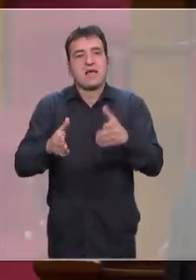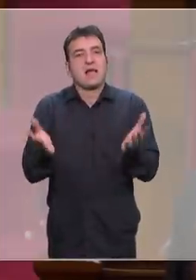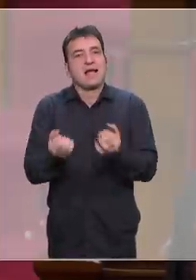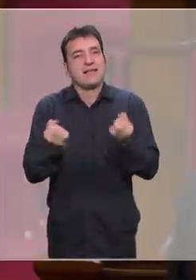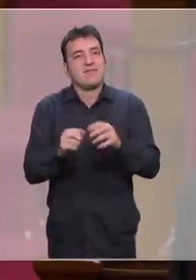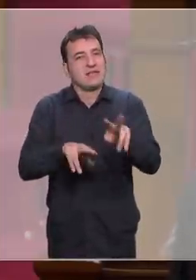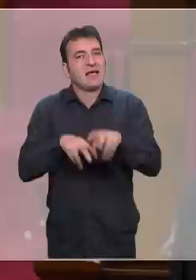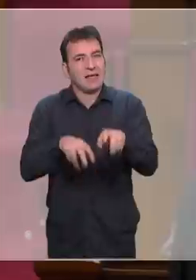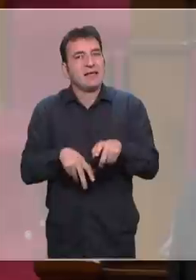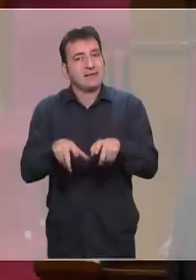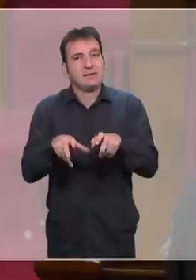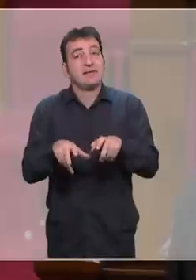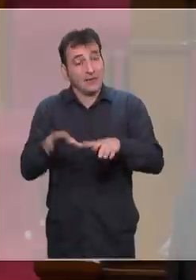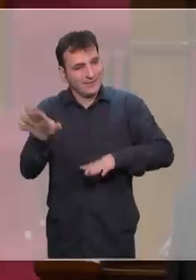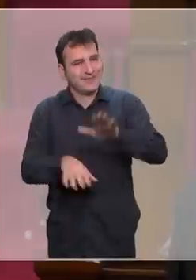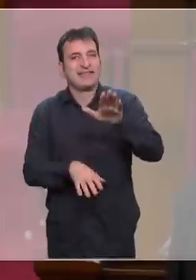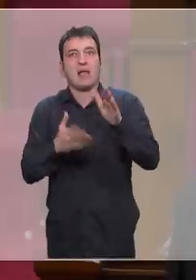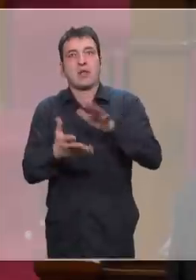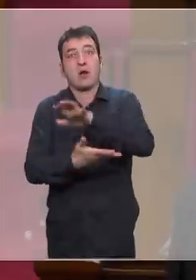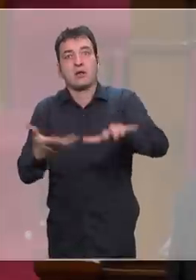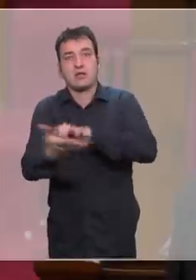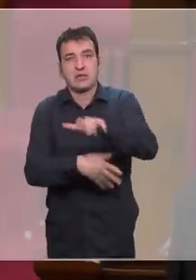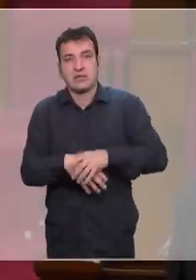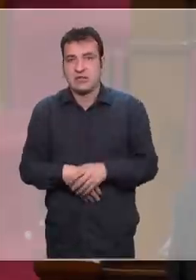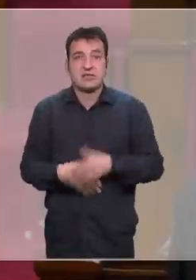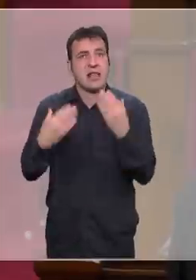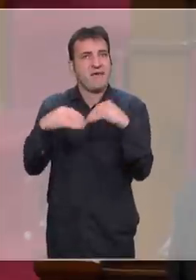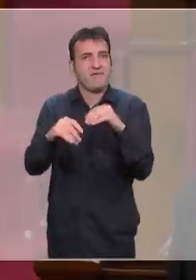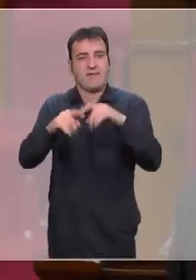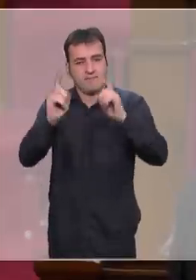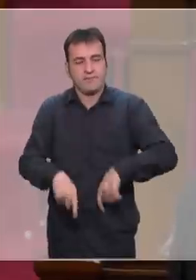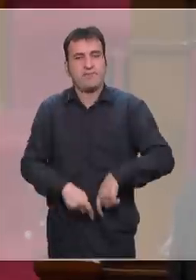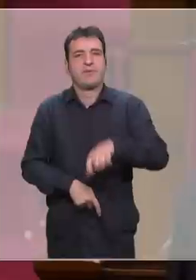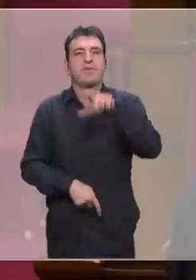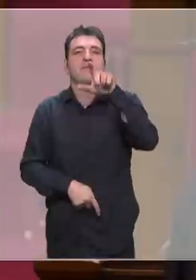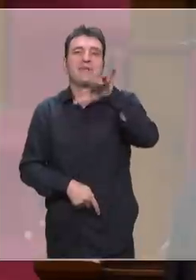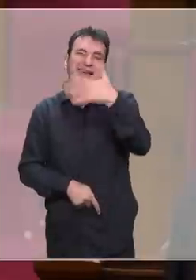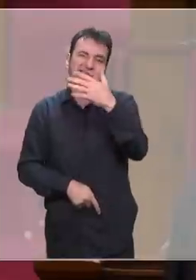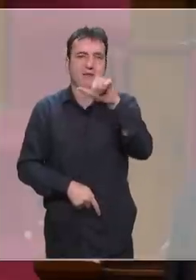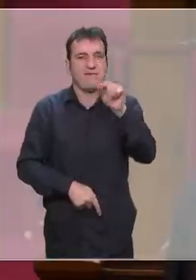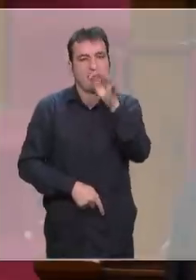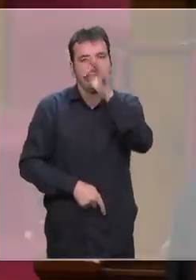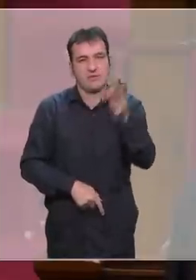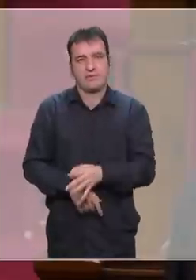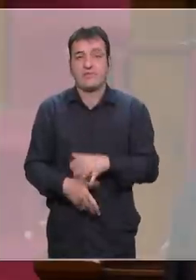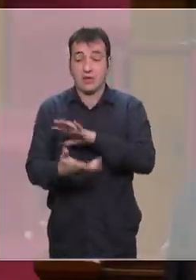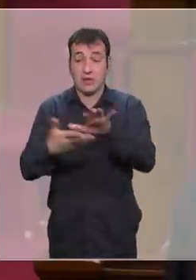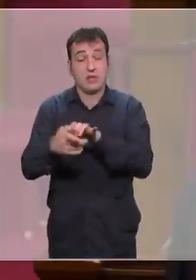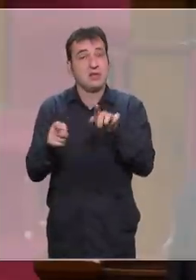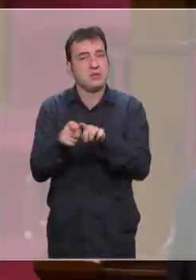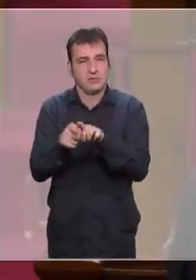bio, les ventes ont reculé de 15 à 20% en 7 mois. Une crise qui affecte aussi les magasins